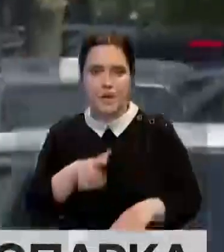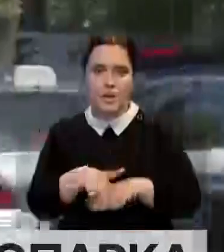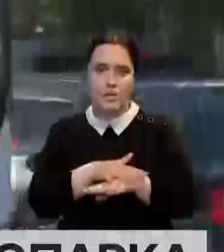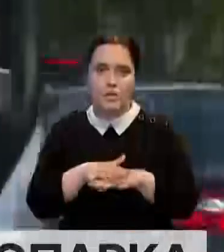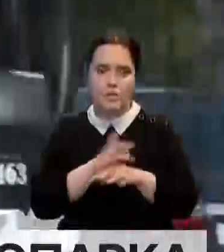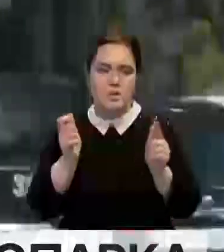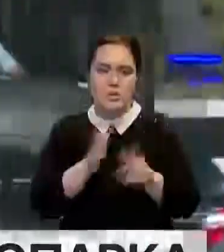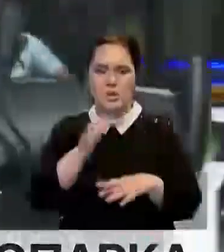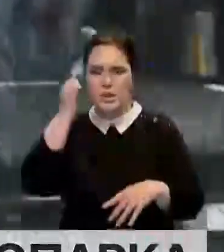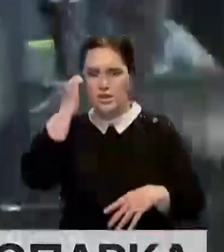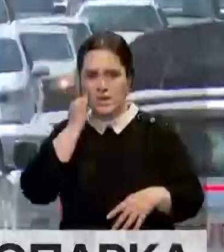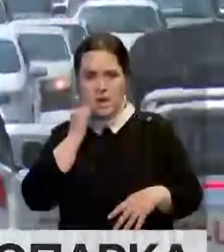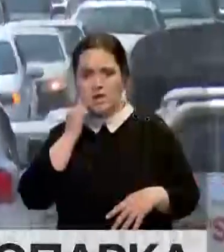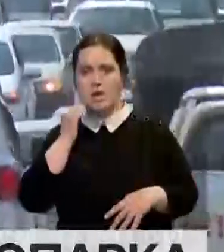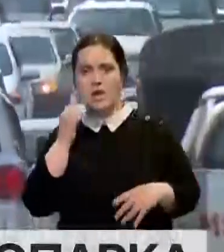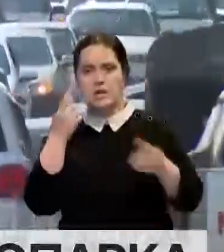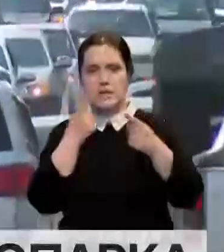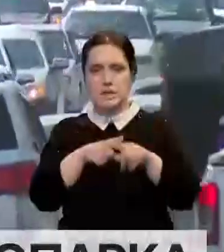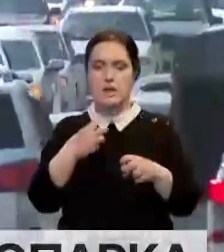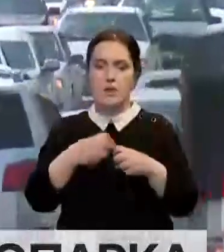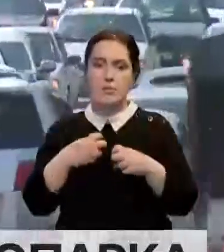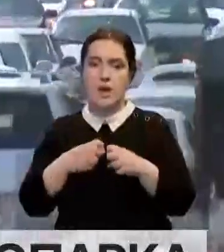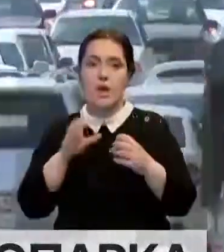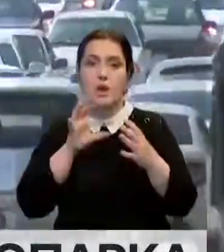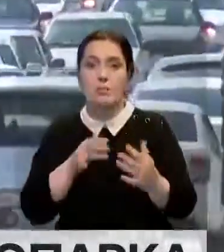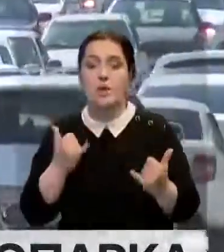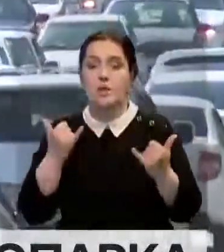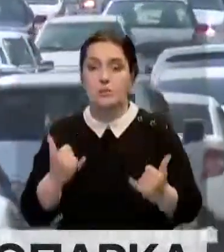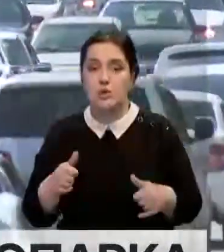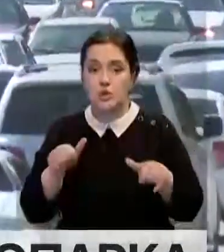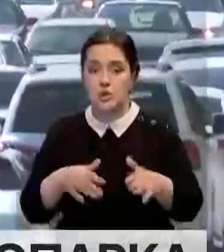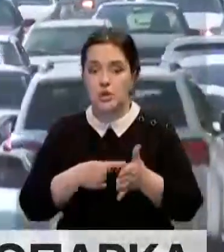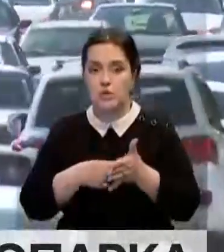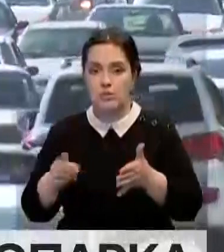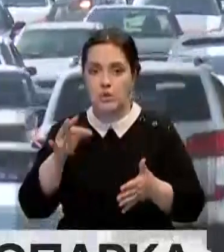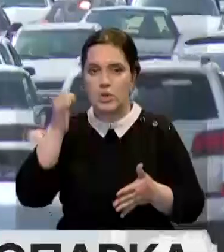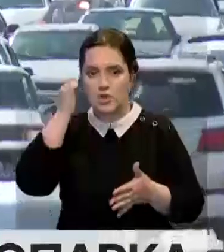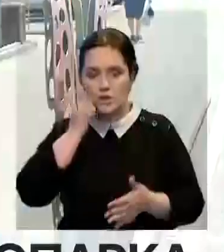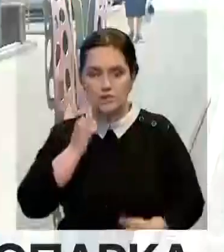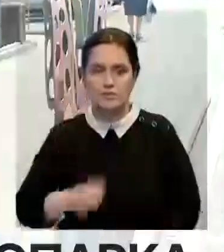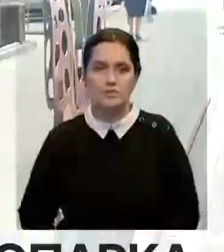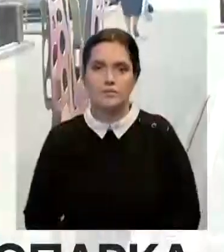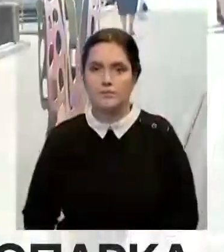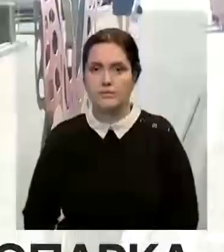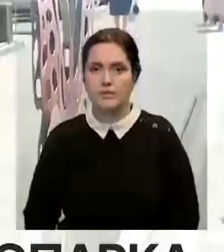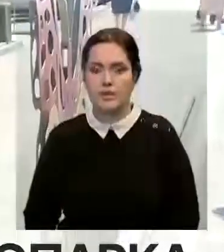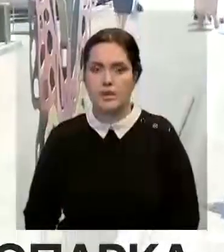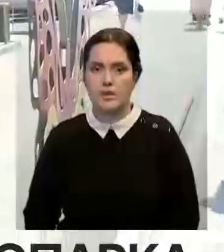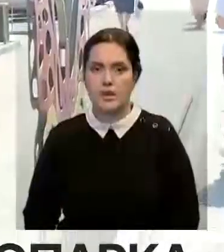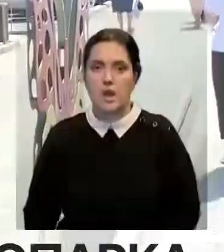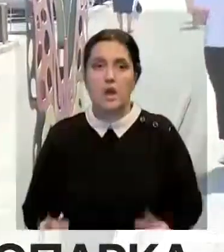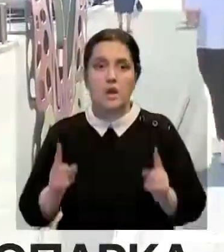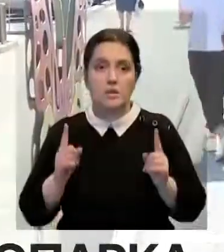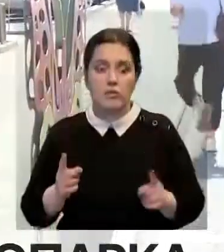устраивали старые, душные, зачастую технически неисправные автобусы. Теперь решено избавиться от устаревшего парка. Интервал очень хорошо